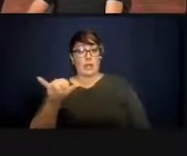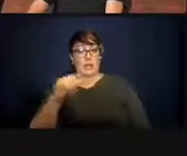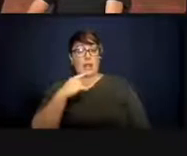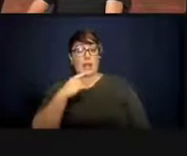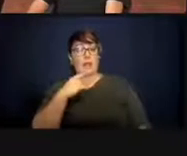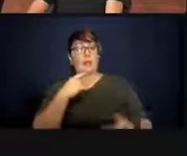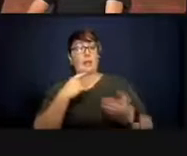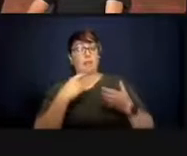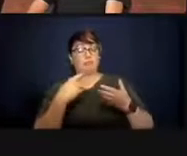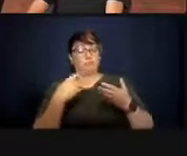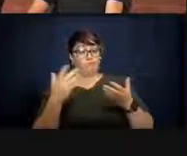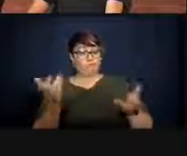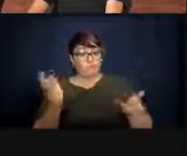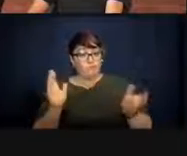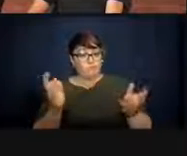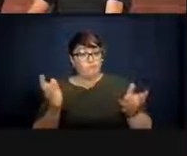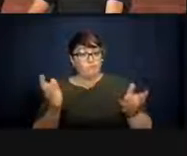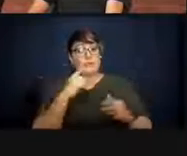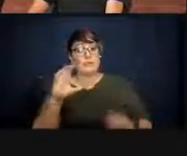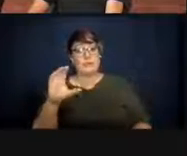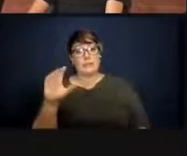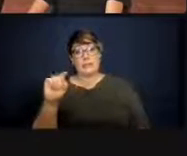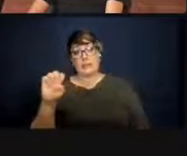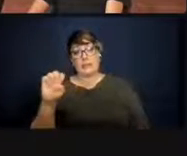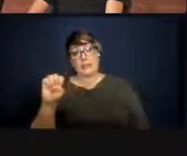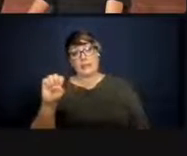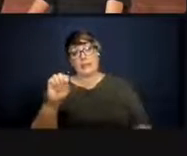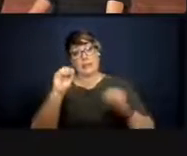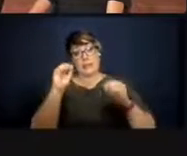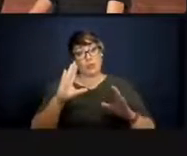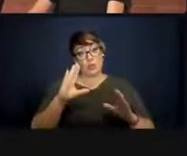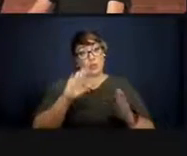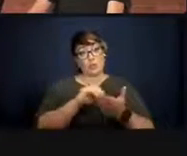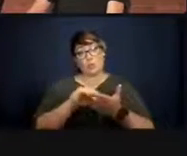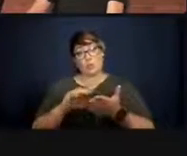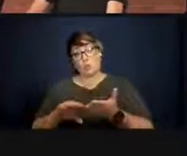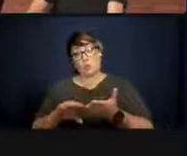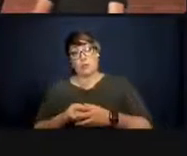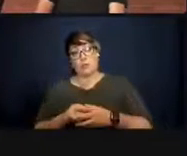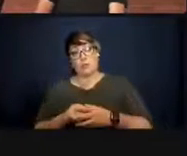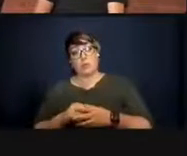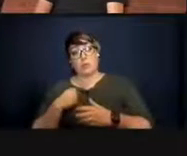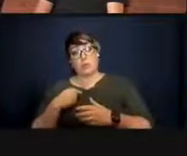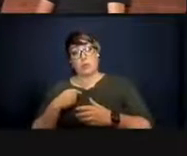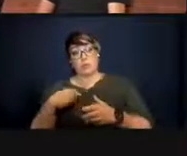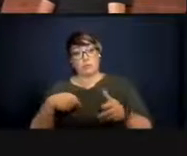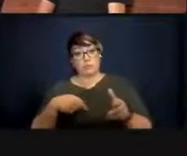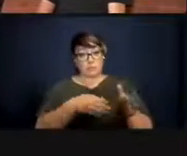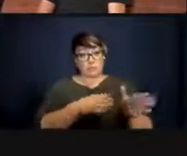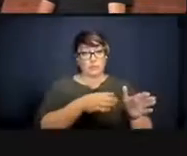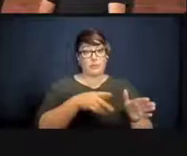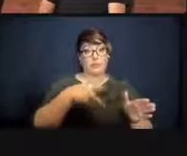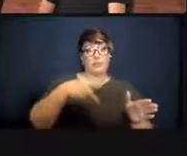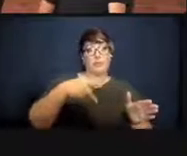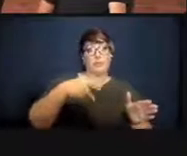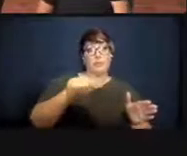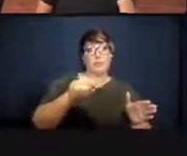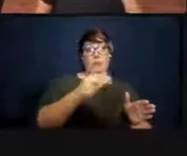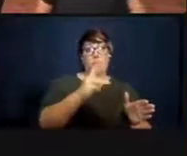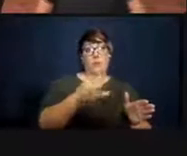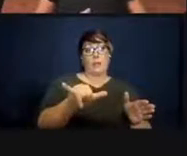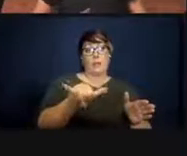مع عدد من CTT وطلابنا، وقلت لهم بأنكم أنتم تدخلون في